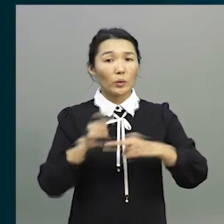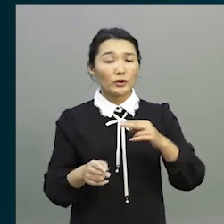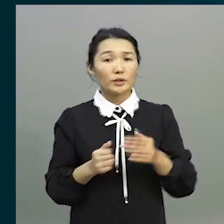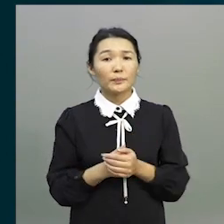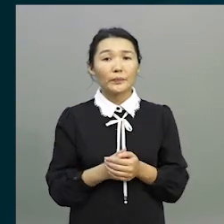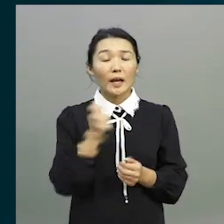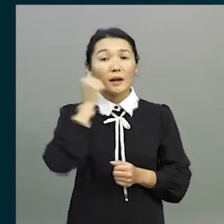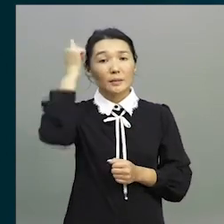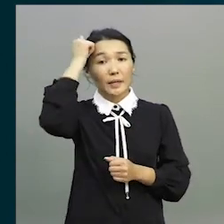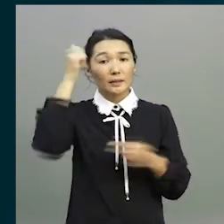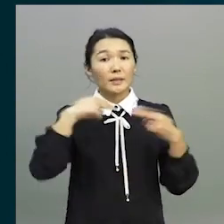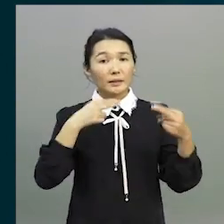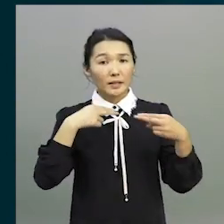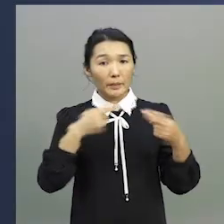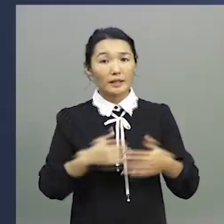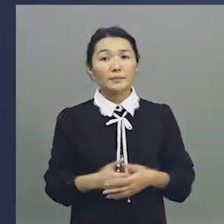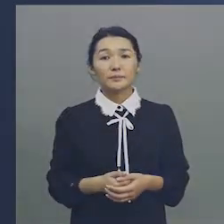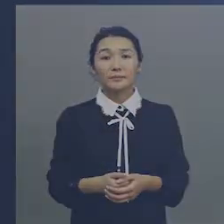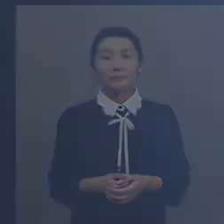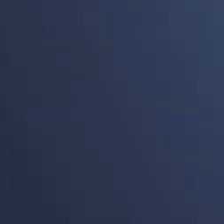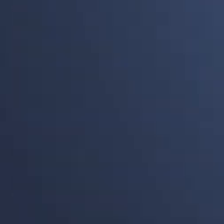спасибо за внимание